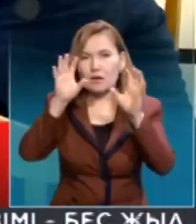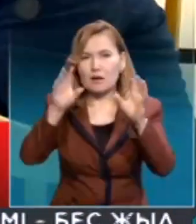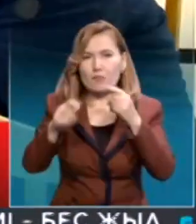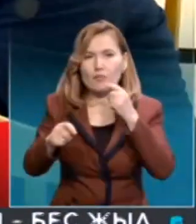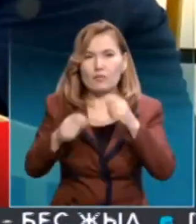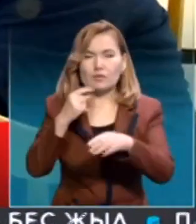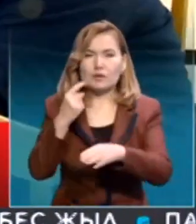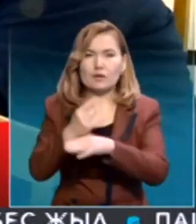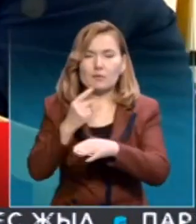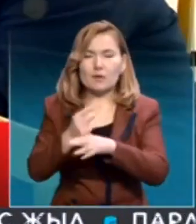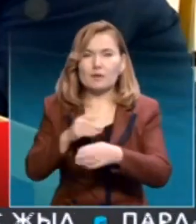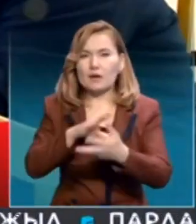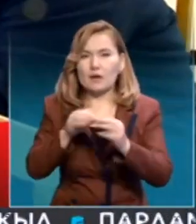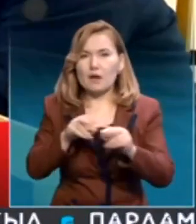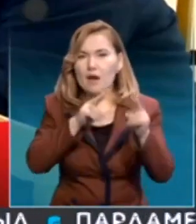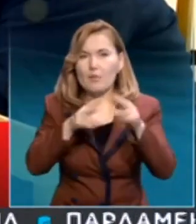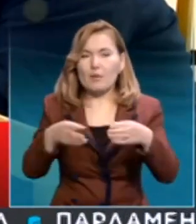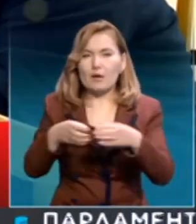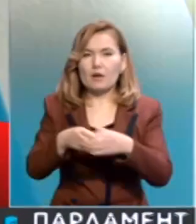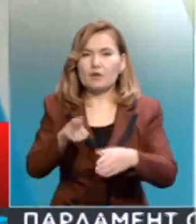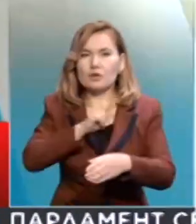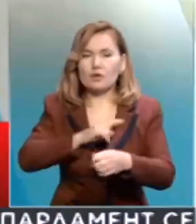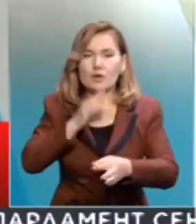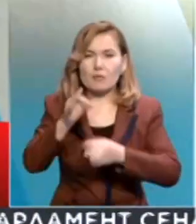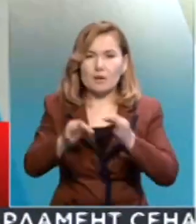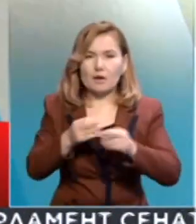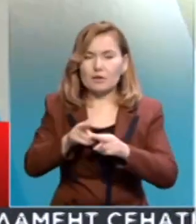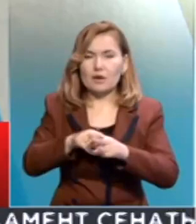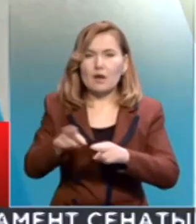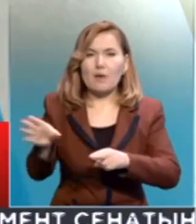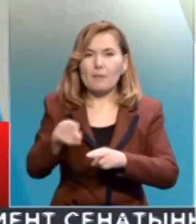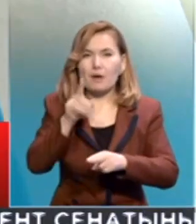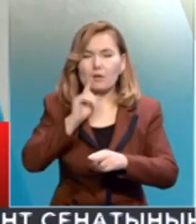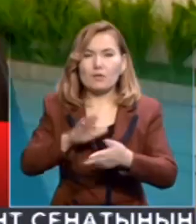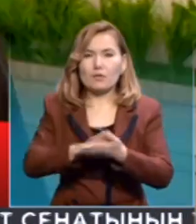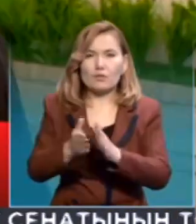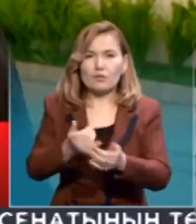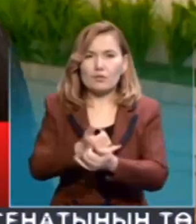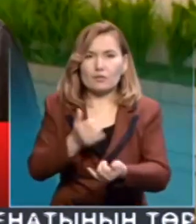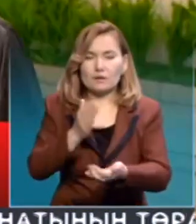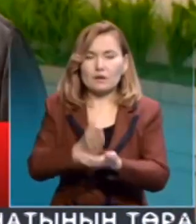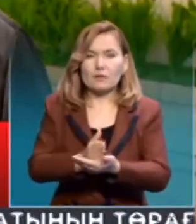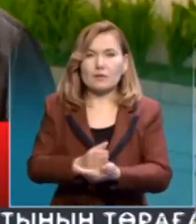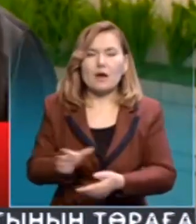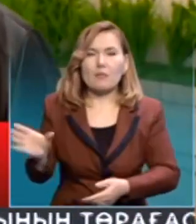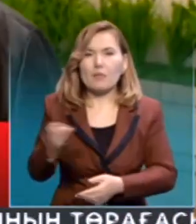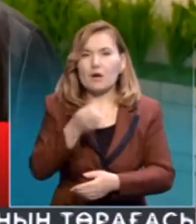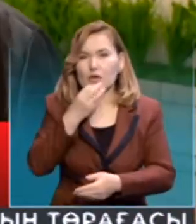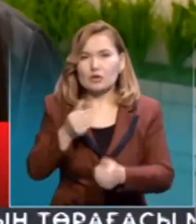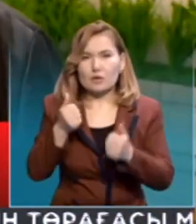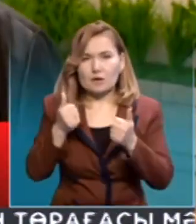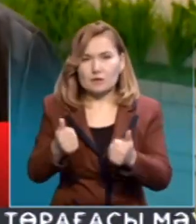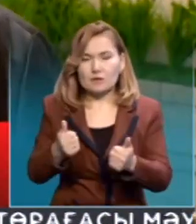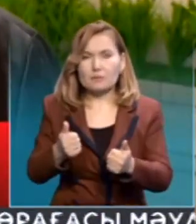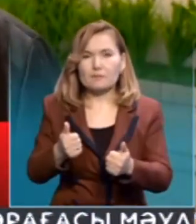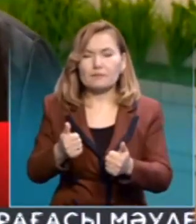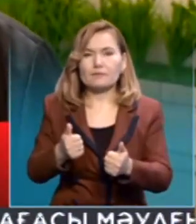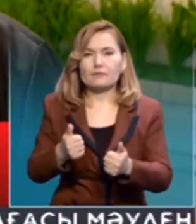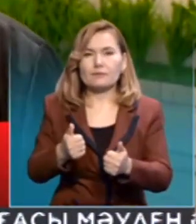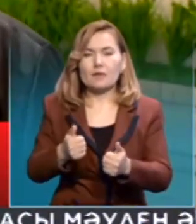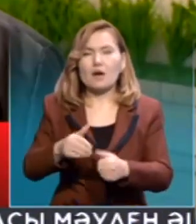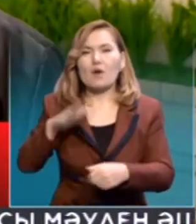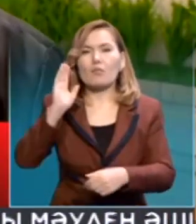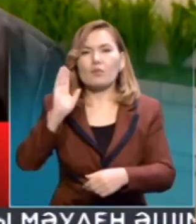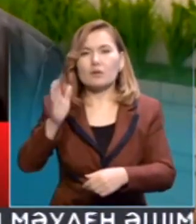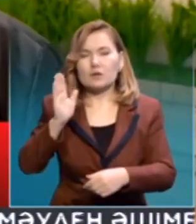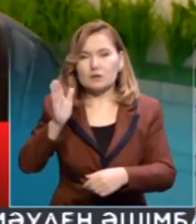барын салуға дайын. Ал байқаушылар алаңсыз жұмыс істеу үшін учаскелерде барлық жағдай жасалған. Бәрі жақсы болады деп ойлаймын